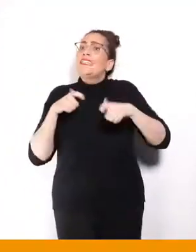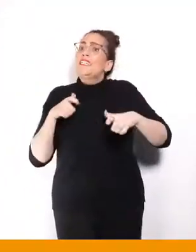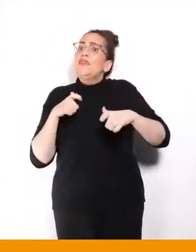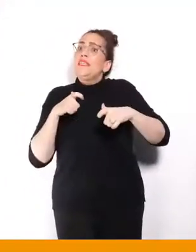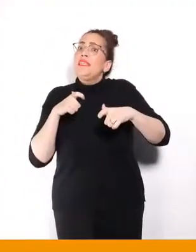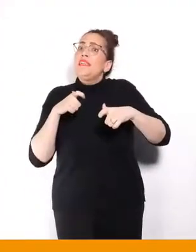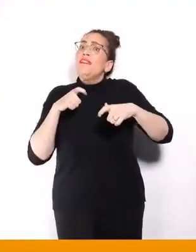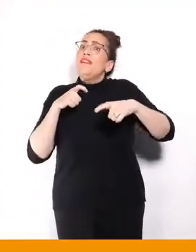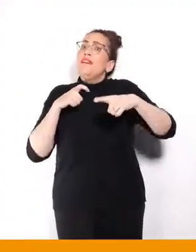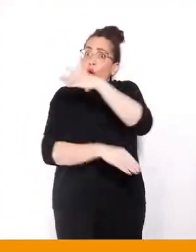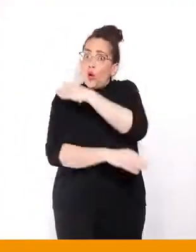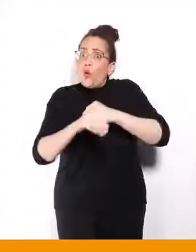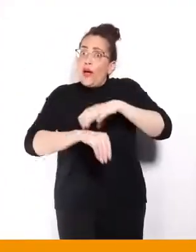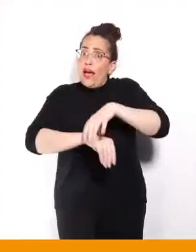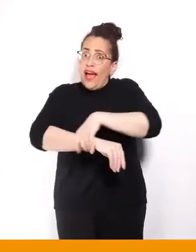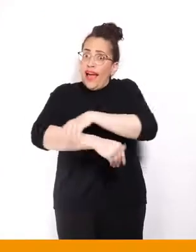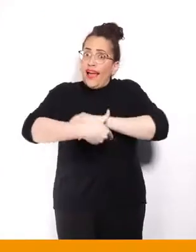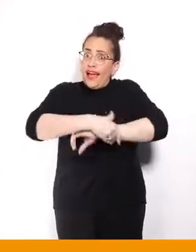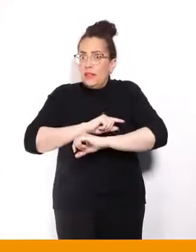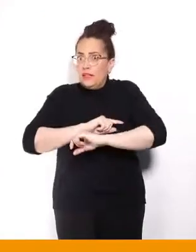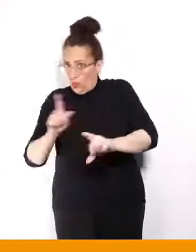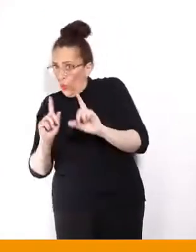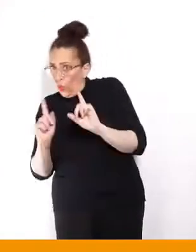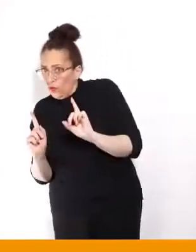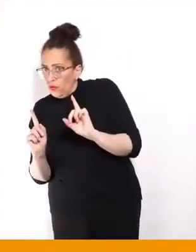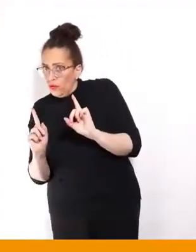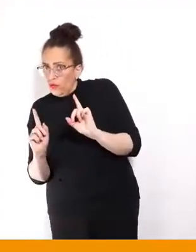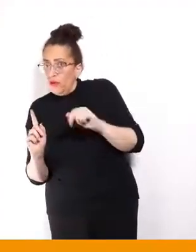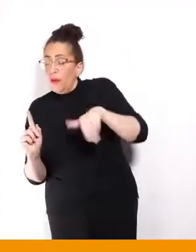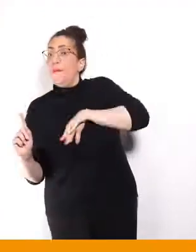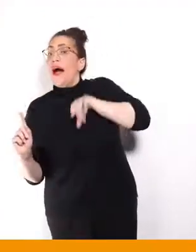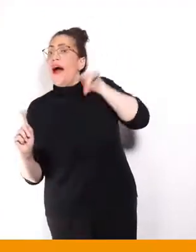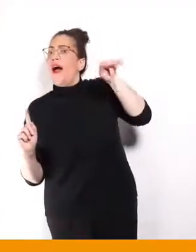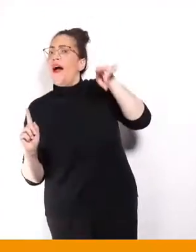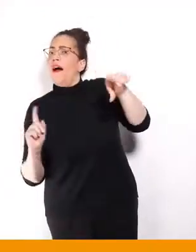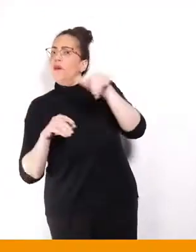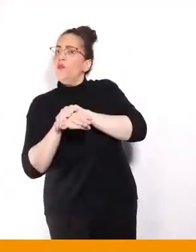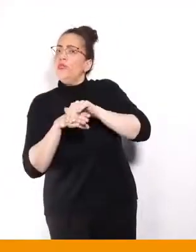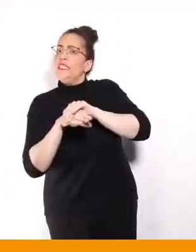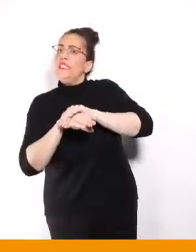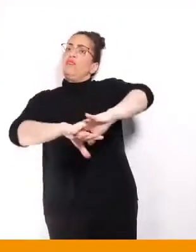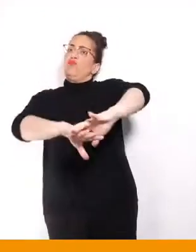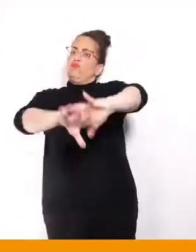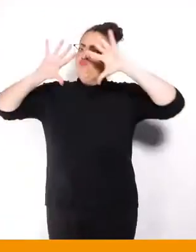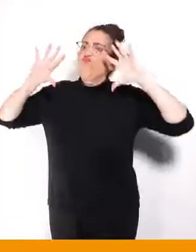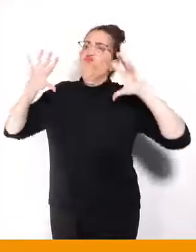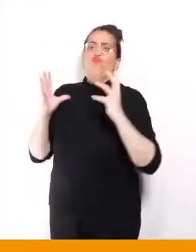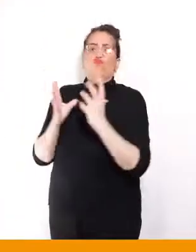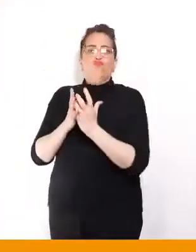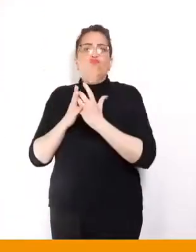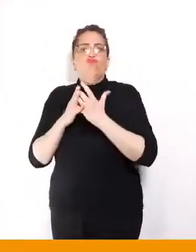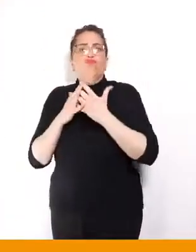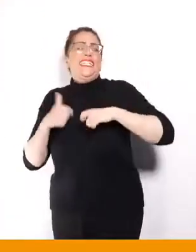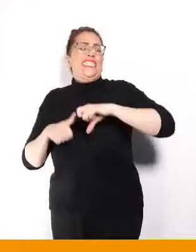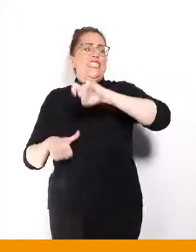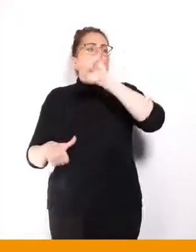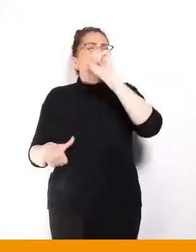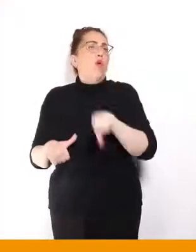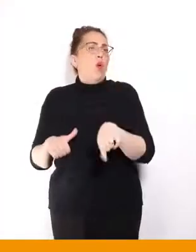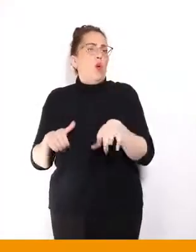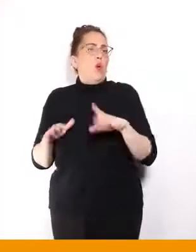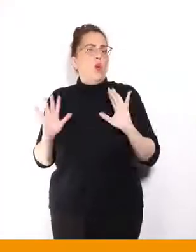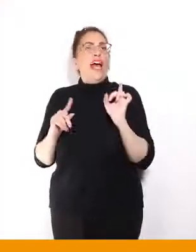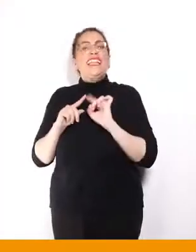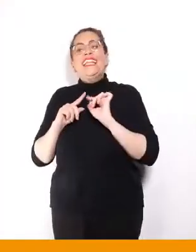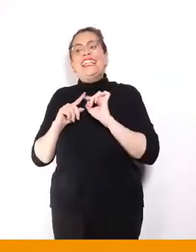ça relève de la politique et pas de l'aide à l'autonomie. Ça relève de la politique globale générale de l'accessibilité. On est bien sur